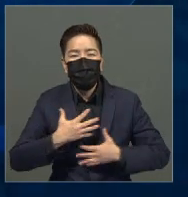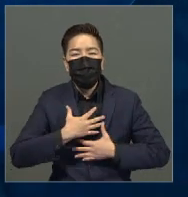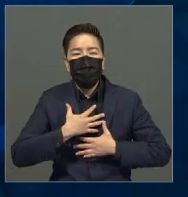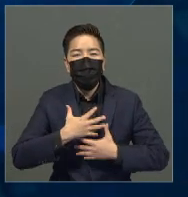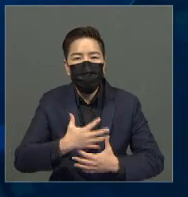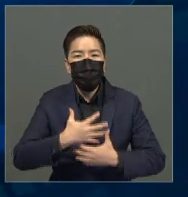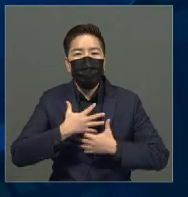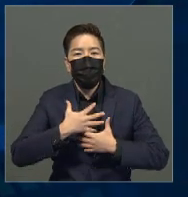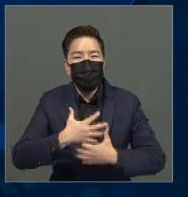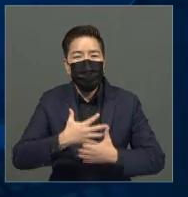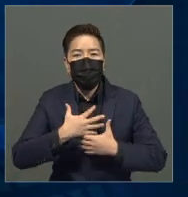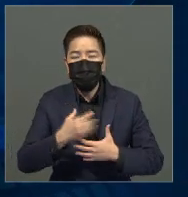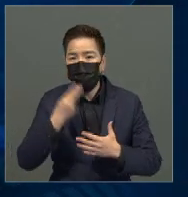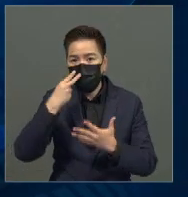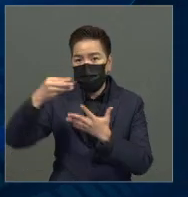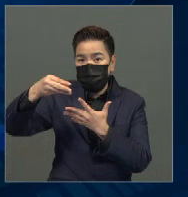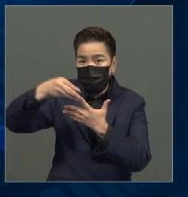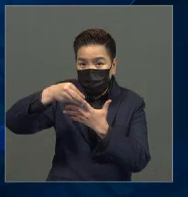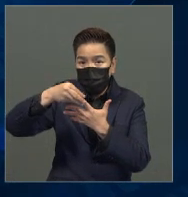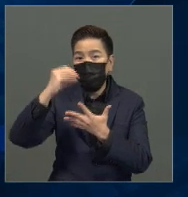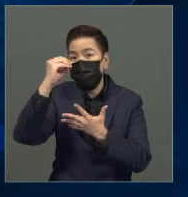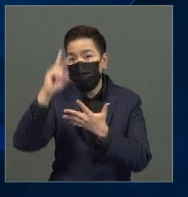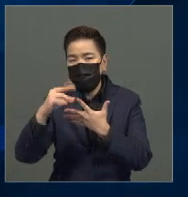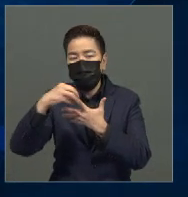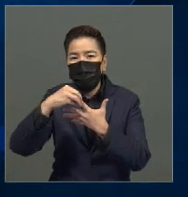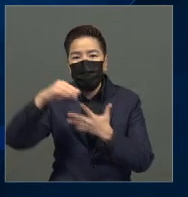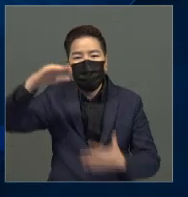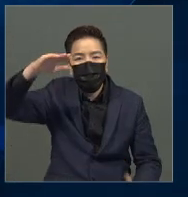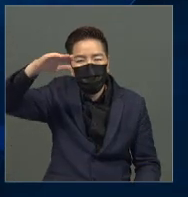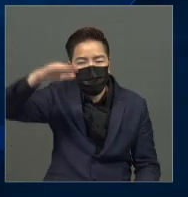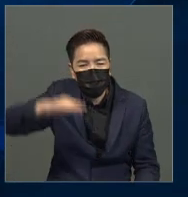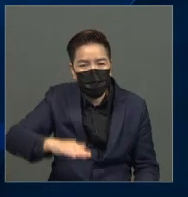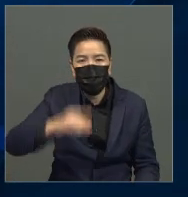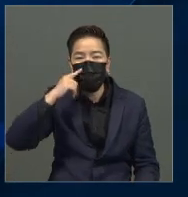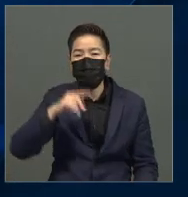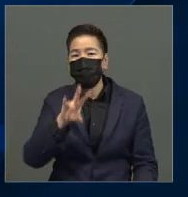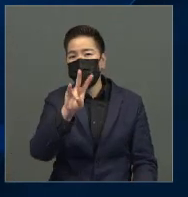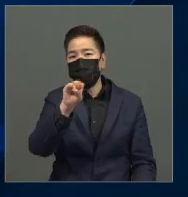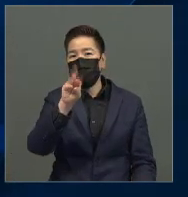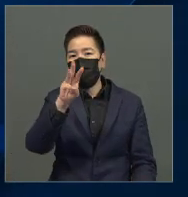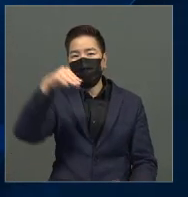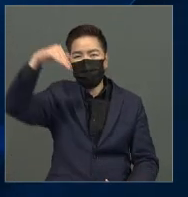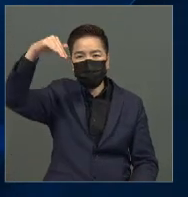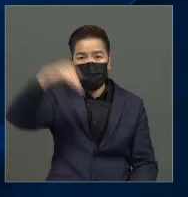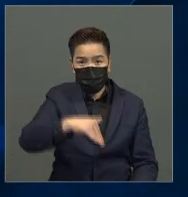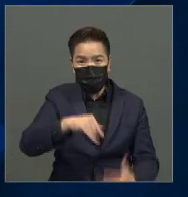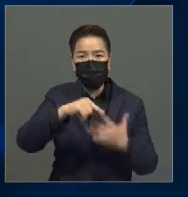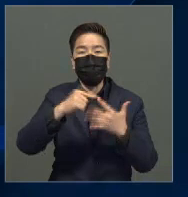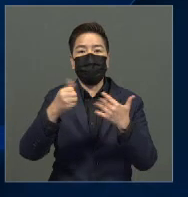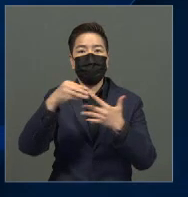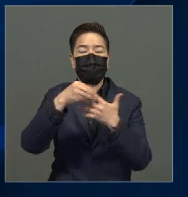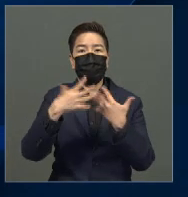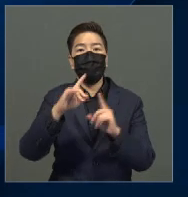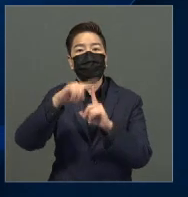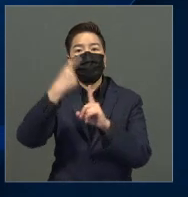หอบมากขึ้นตรวจออกซิเจนเช่นที่ปลายนิ้วเนี่ยลดลงชัดเจนค่ะต่ำกว่า 76%ใน